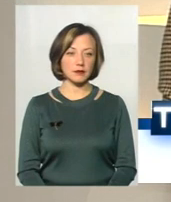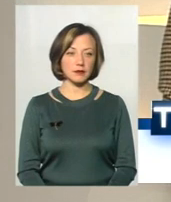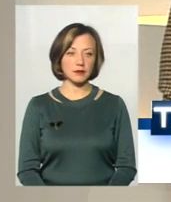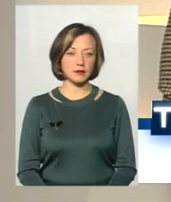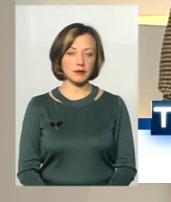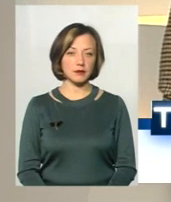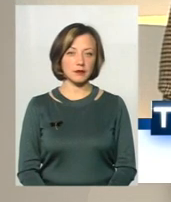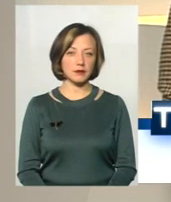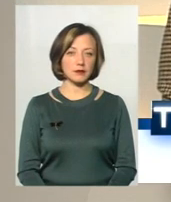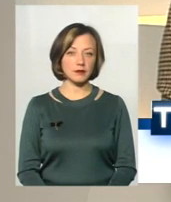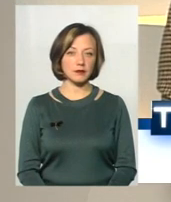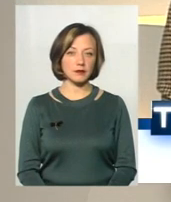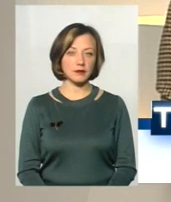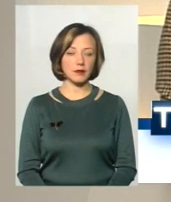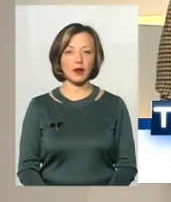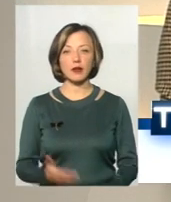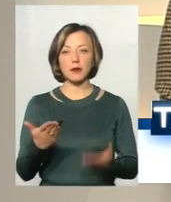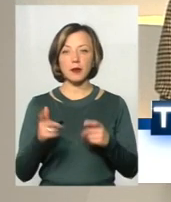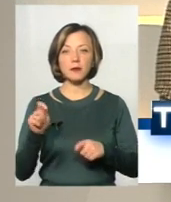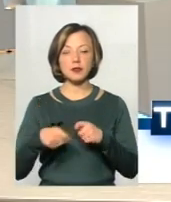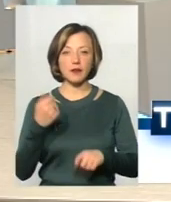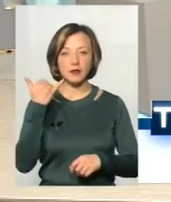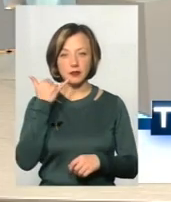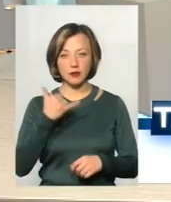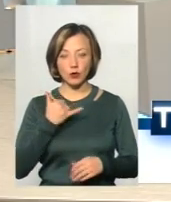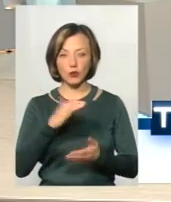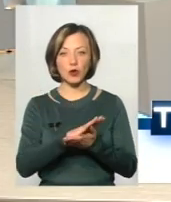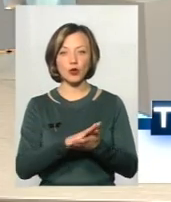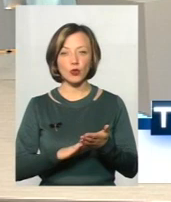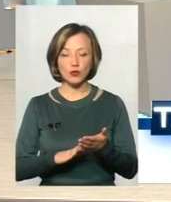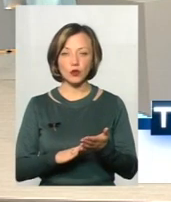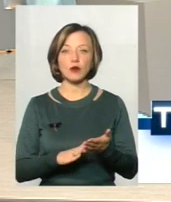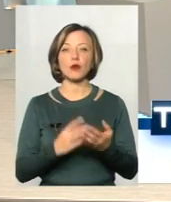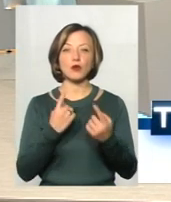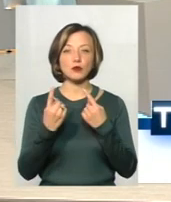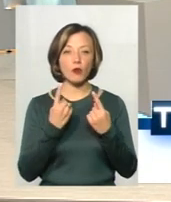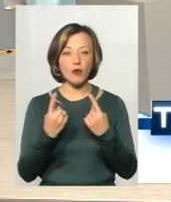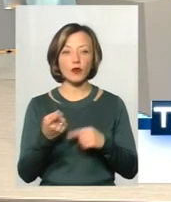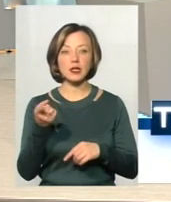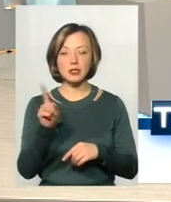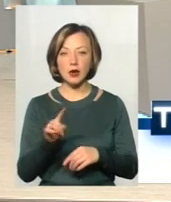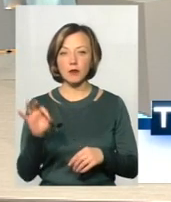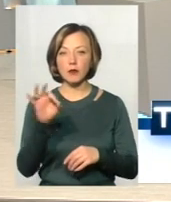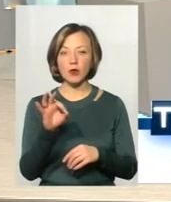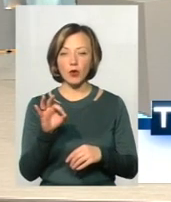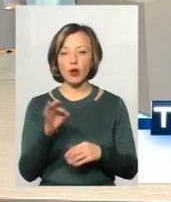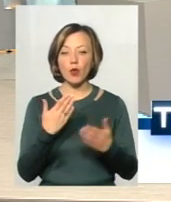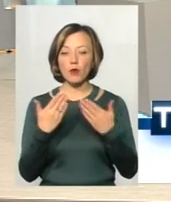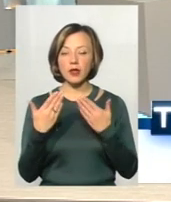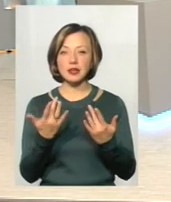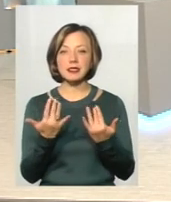Напевно, зірвався дзвінок. Отож, ми тоді продовжуємо далі. І саме про комунікацію. Скільки